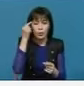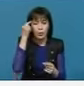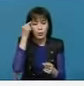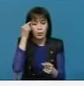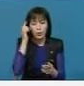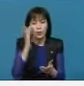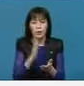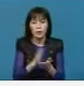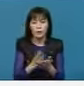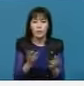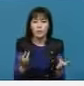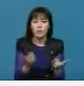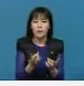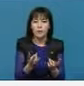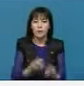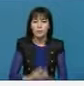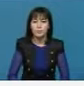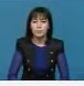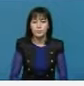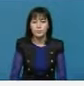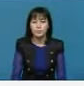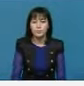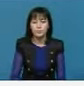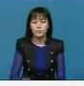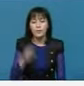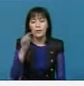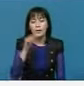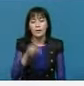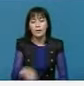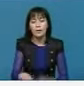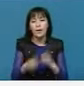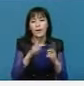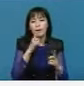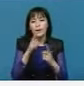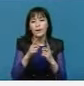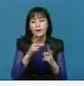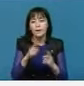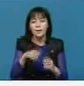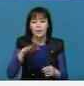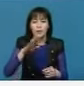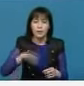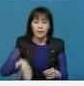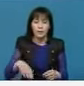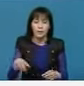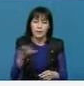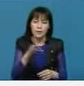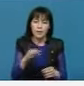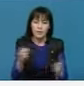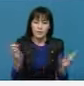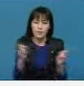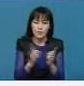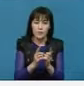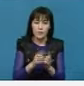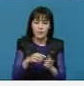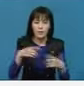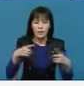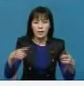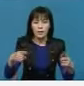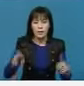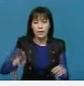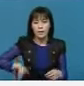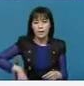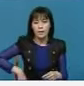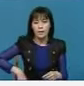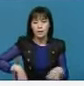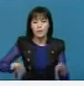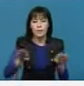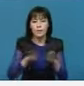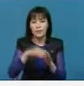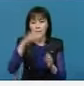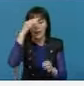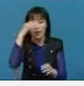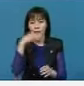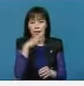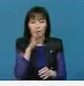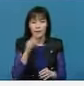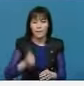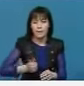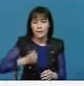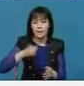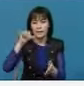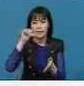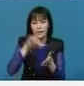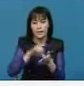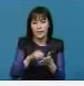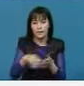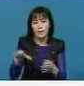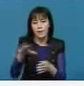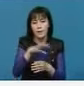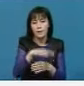абзал. Осындай келелі кеңестер айтылған жиынға облысымыздағы бірнеше мектептің басшыларымен қатар ата-аналар белсене қатысты.